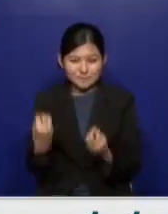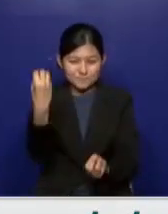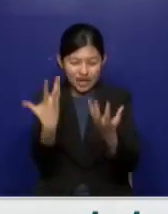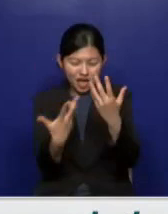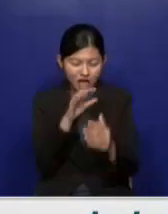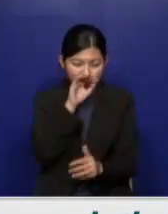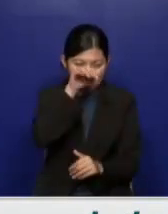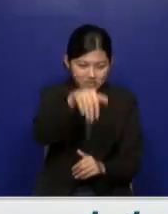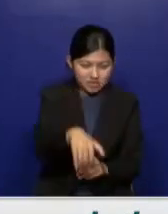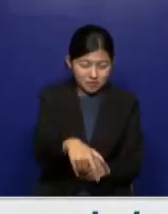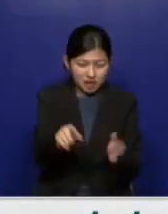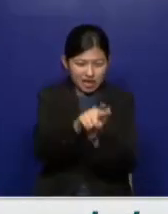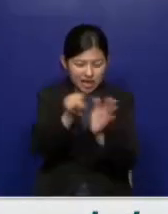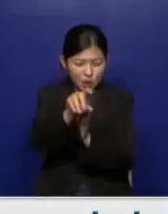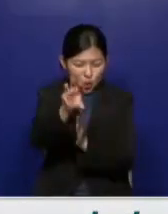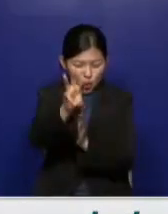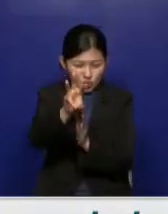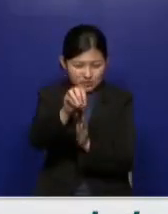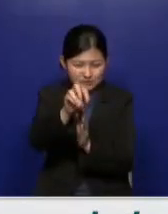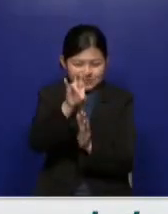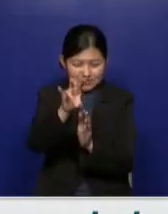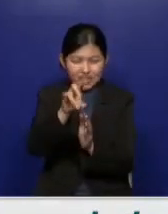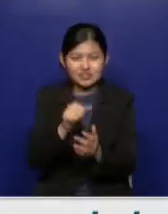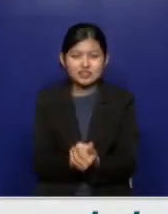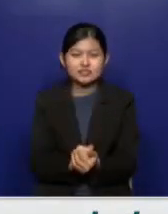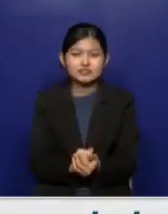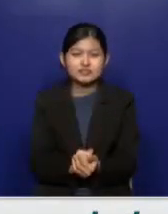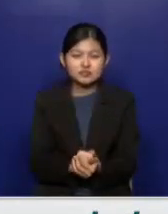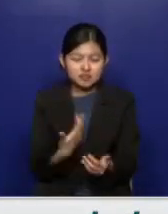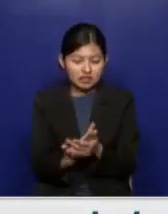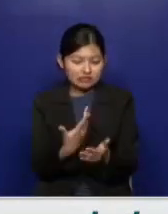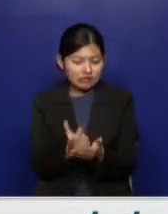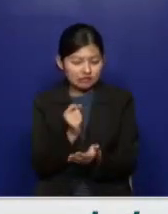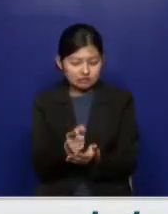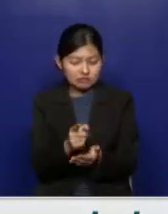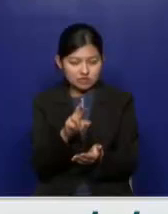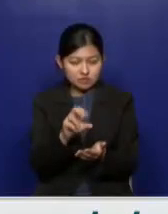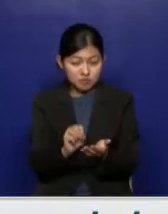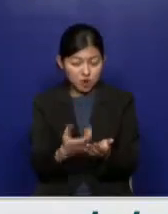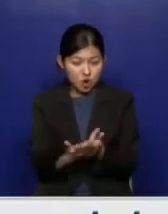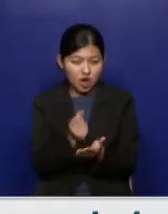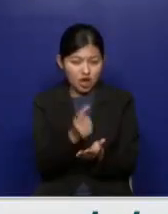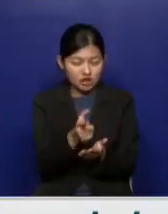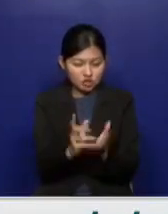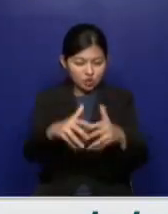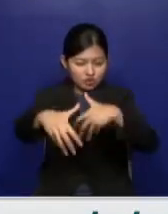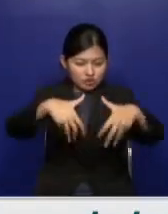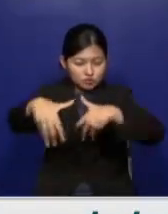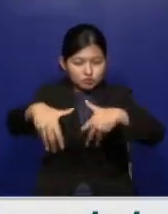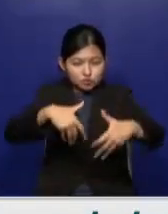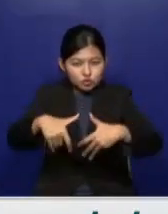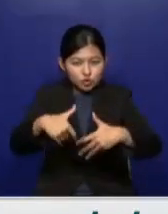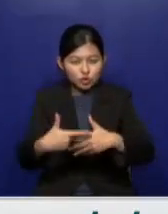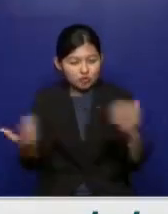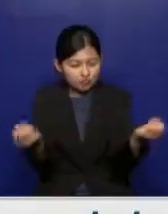ครั้งมีการใช้จ่ายเงินสำรองยามฉุกเฉินให้แก่ราษฎรผู้ประส